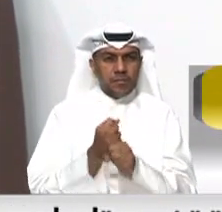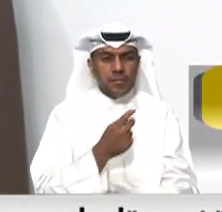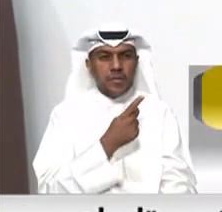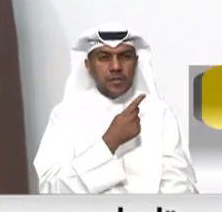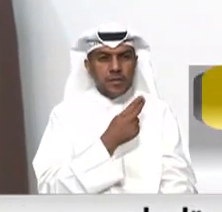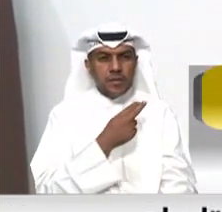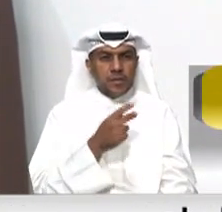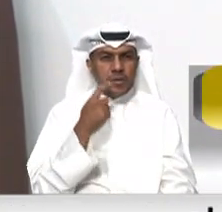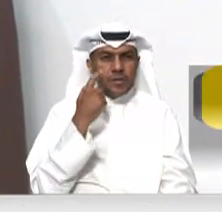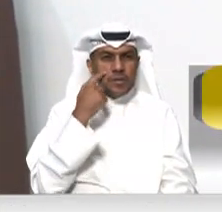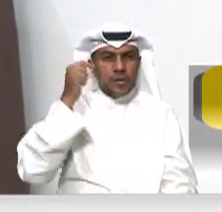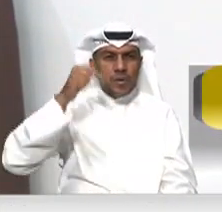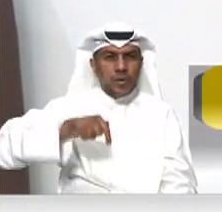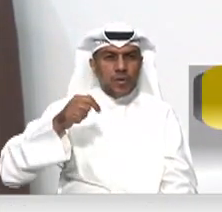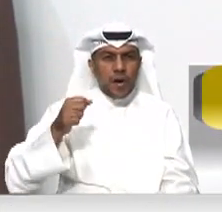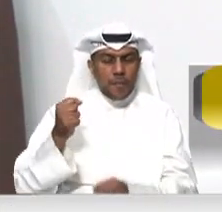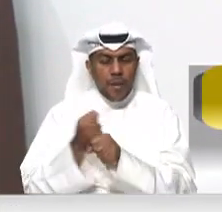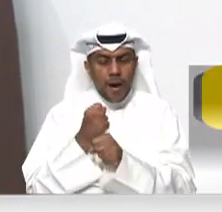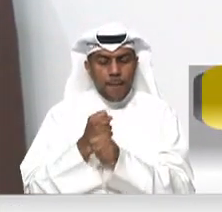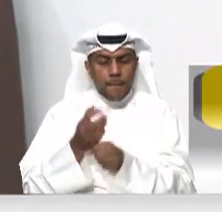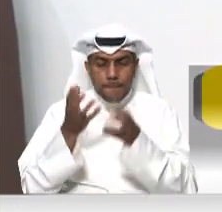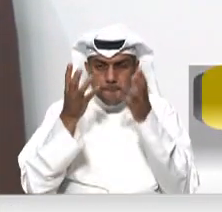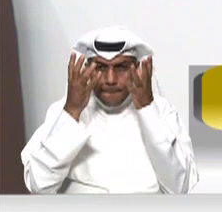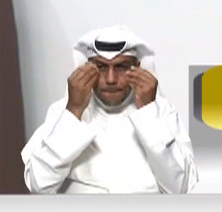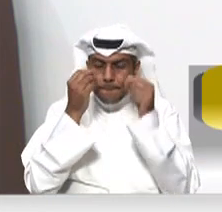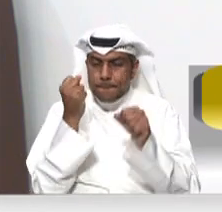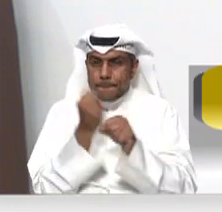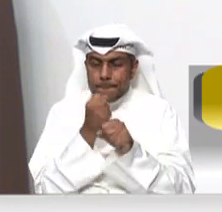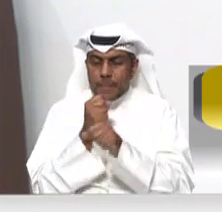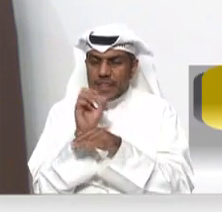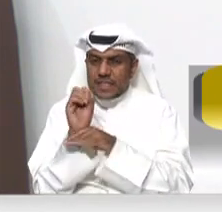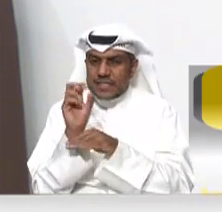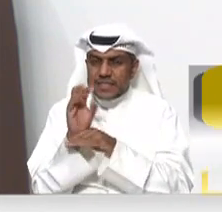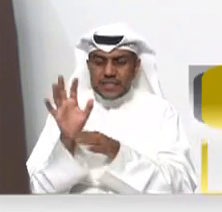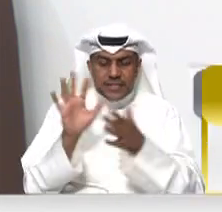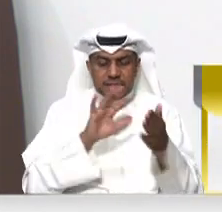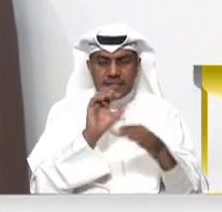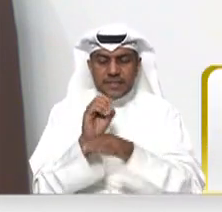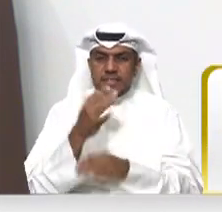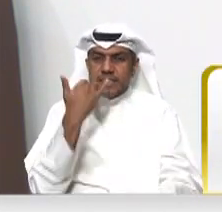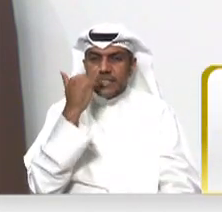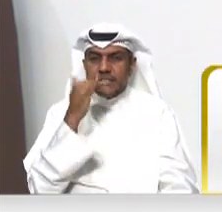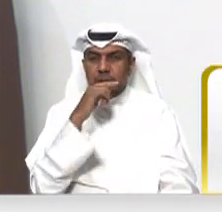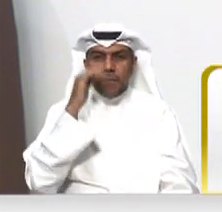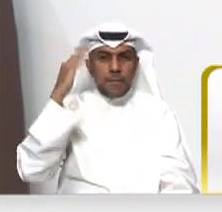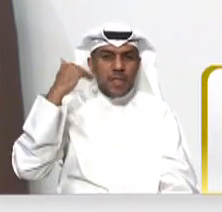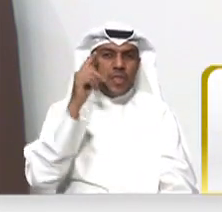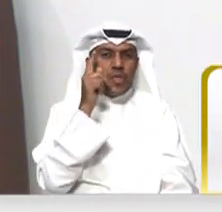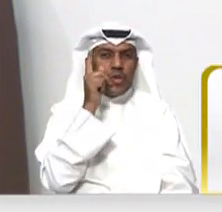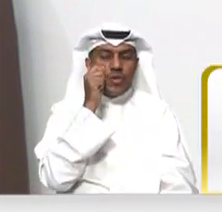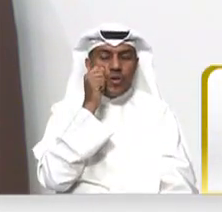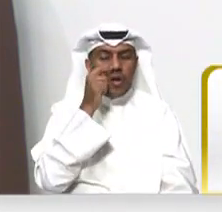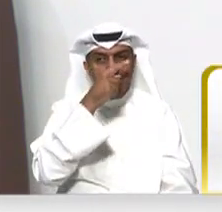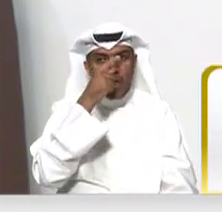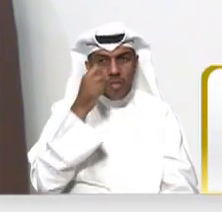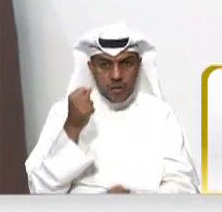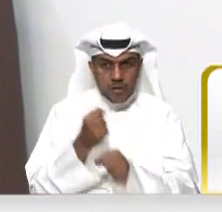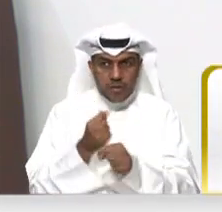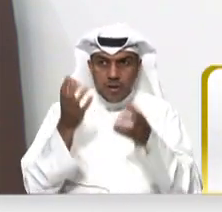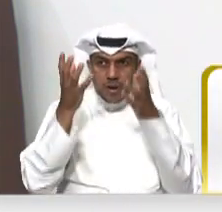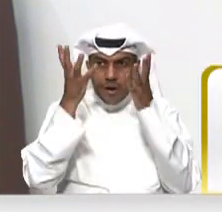المحترف. اليوم احنا ماخذين سيجمنت من السوق وقاعد نشتغل على ان نأهل شبابنا انه يقدروا يشتغلون في مجالات لها